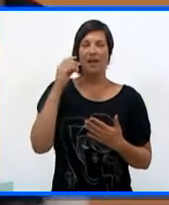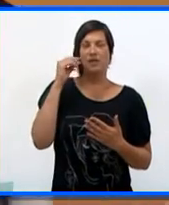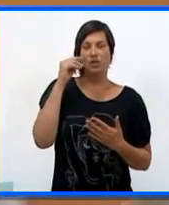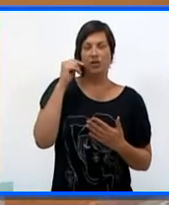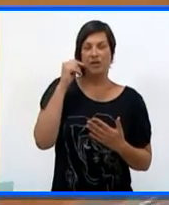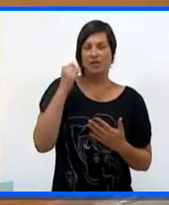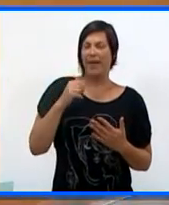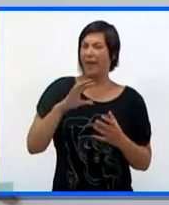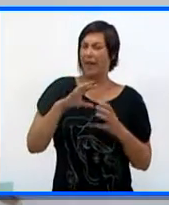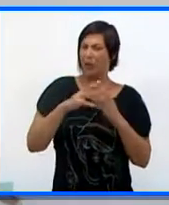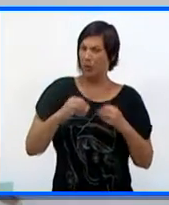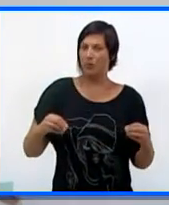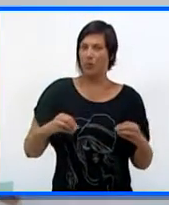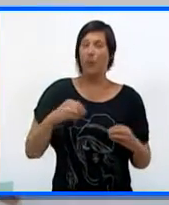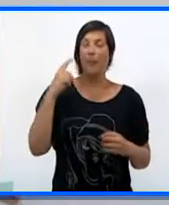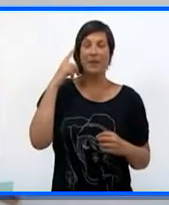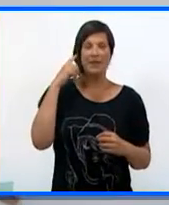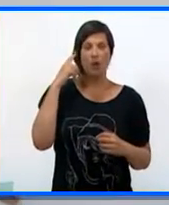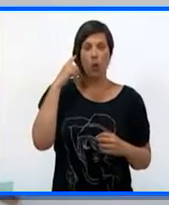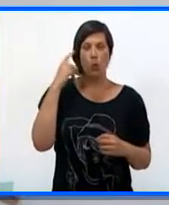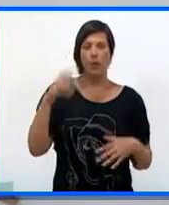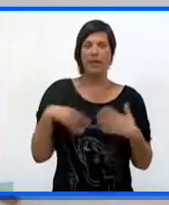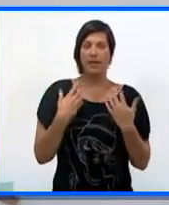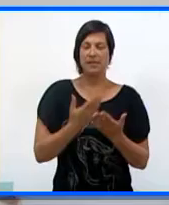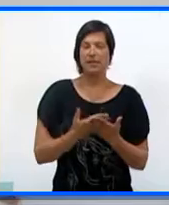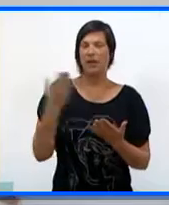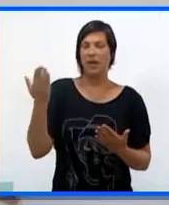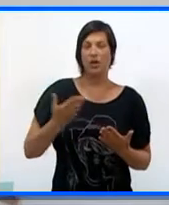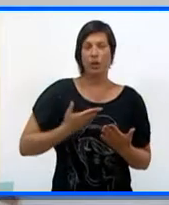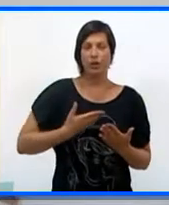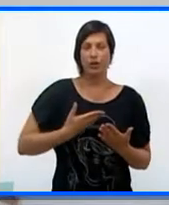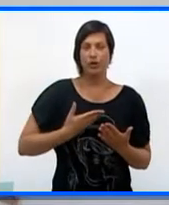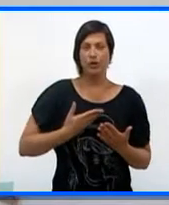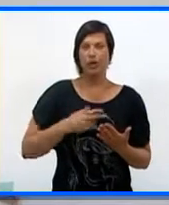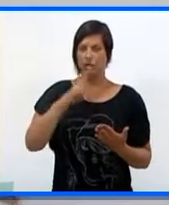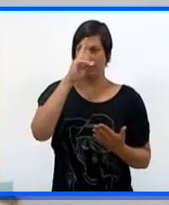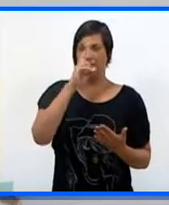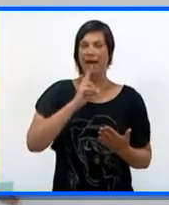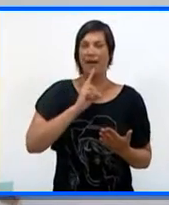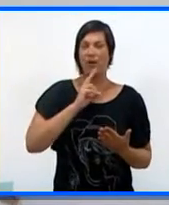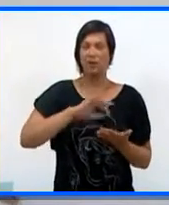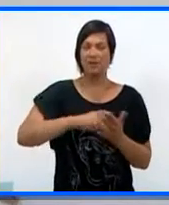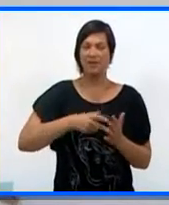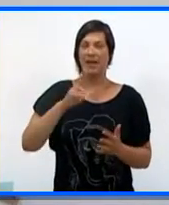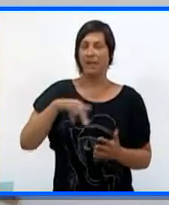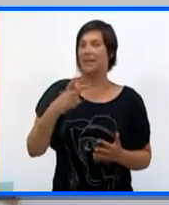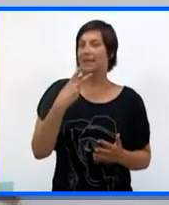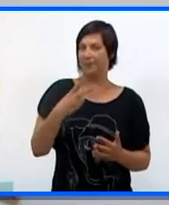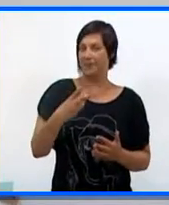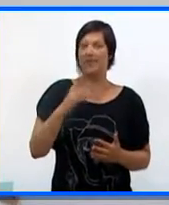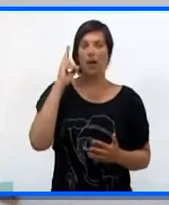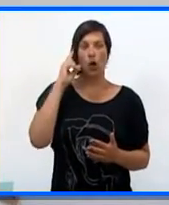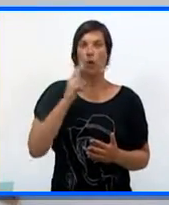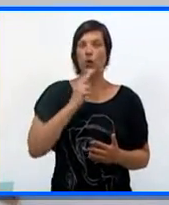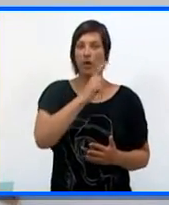čovjek sve gubi, sluh sve gubi i onda onaj, tako postaju nagluhi svi. Ali imate dvije vrste,